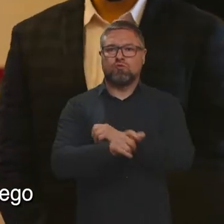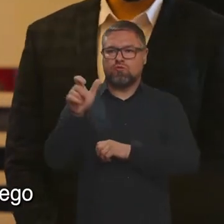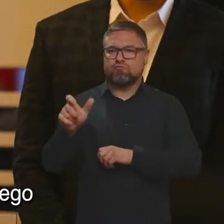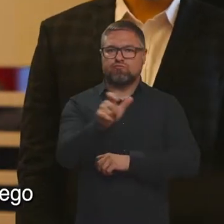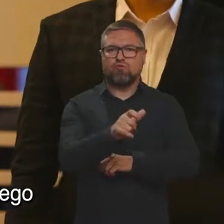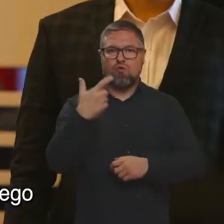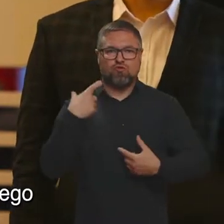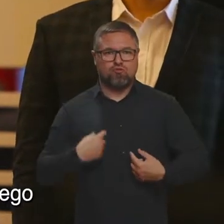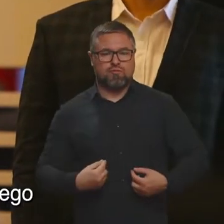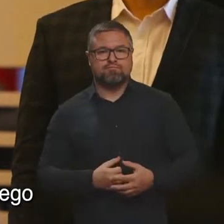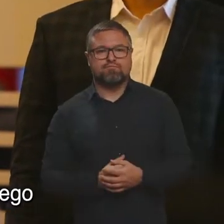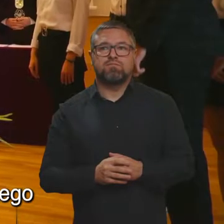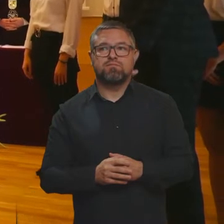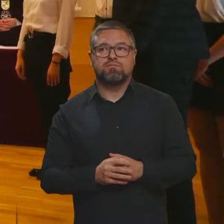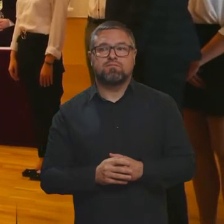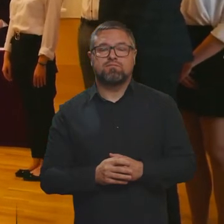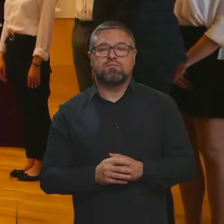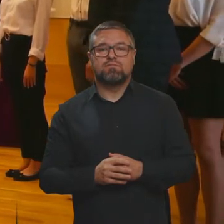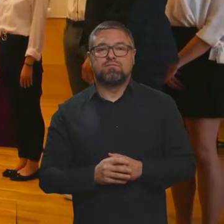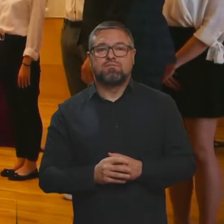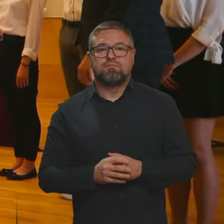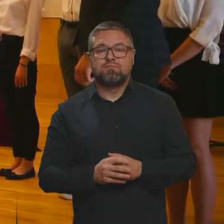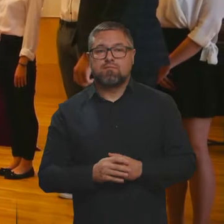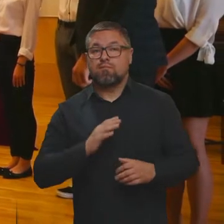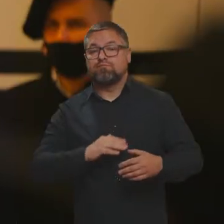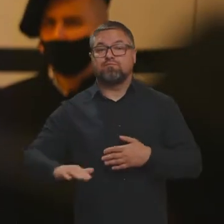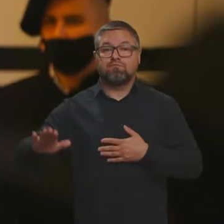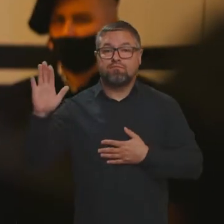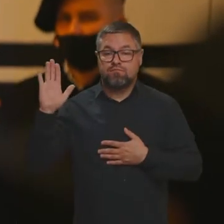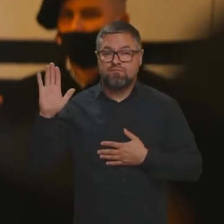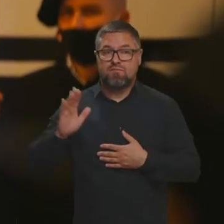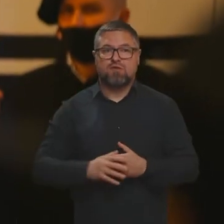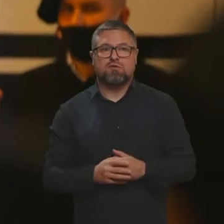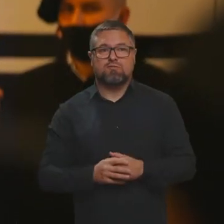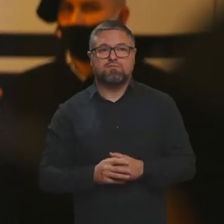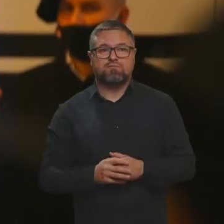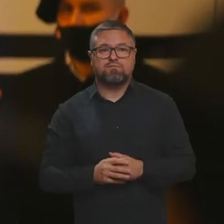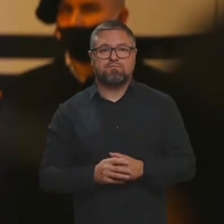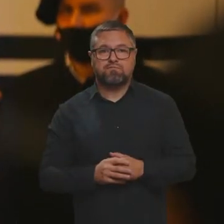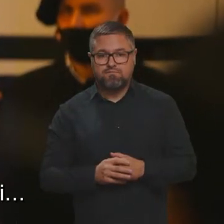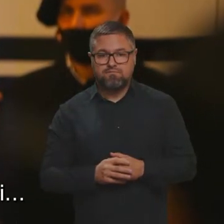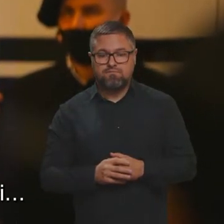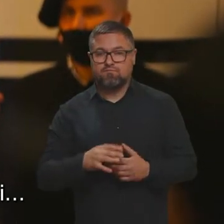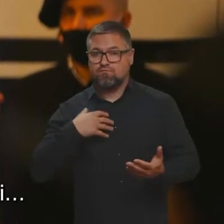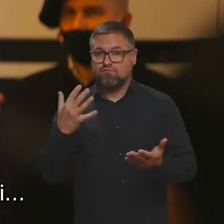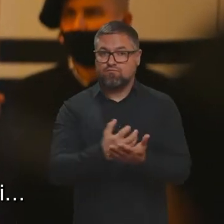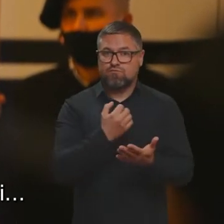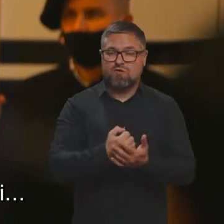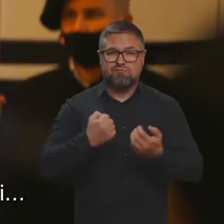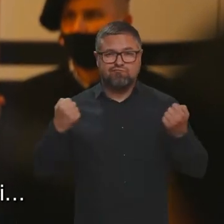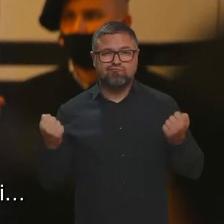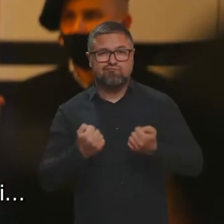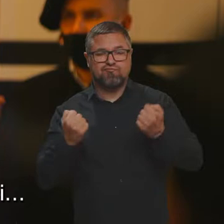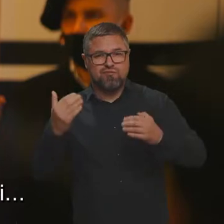Uniwersytetu Humanistyczno-Przyrodniczego imienia Jana Długosza w Częstochowie, ślubuję uroczyście zdobywać